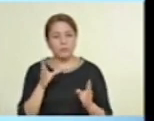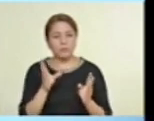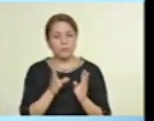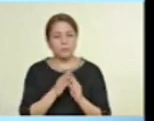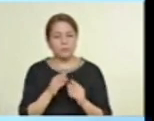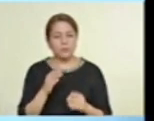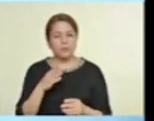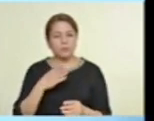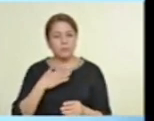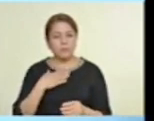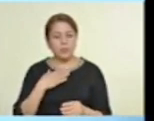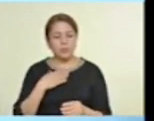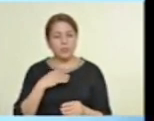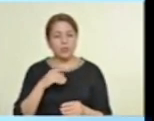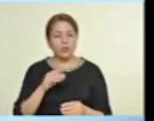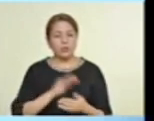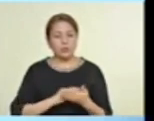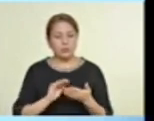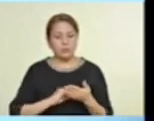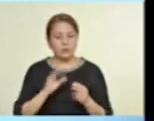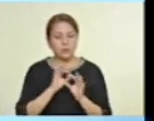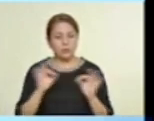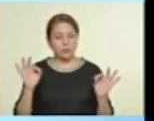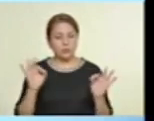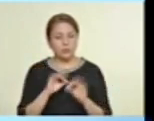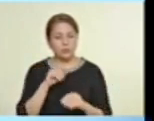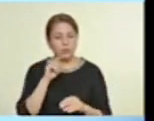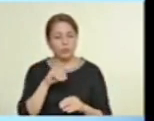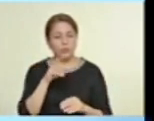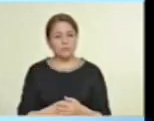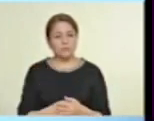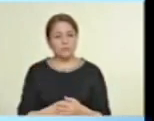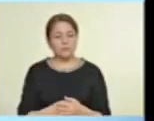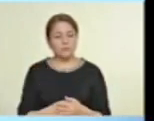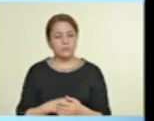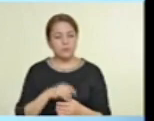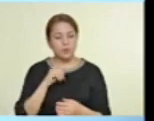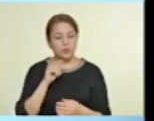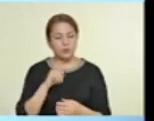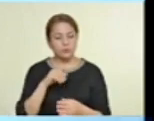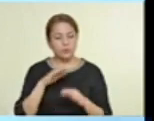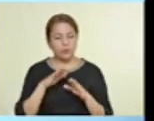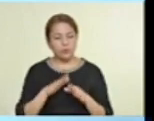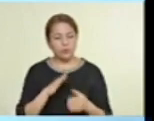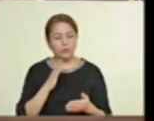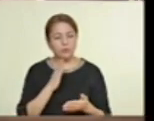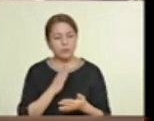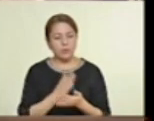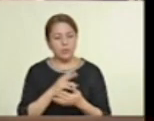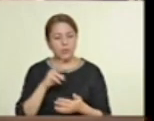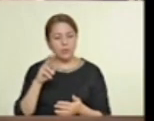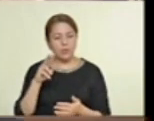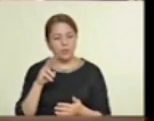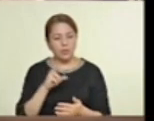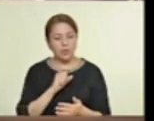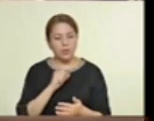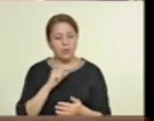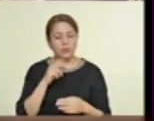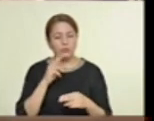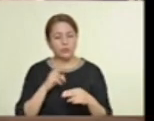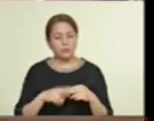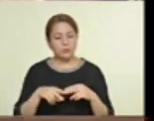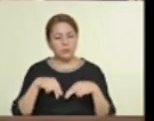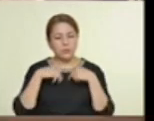to'qiyman qo'shiq, u insonga elga xizmati. Ushbu o'rinda kelayotgan la